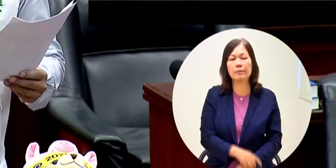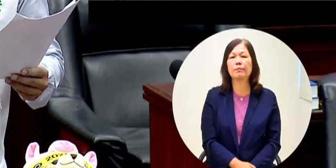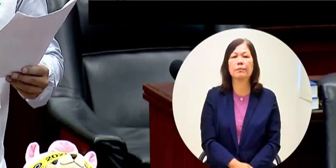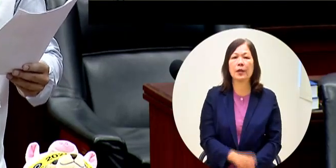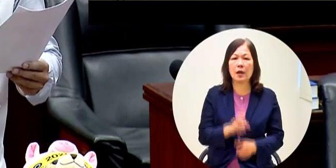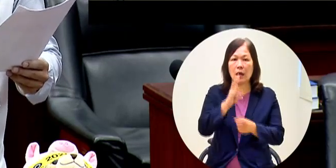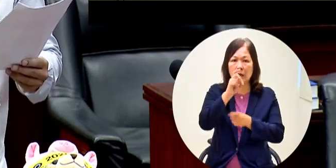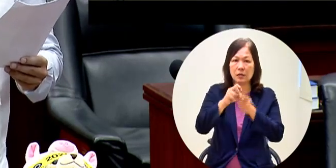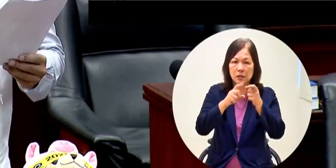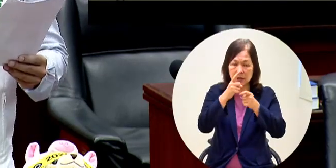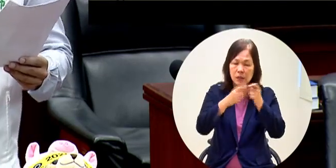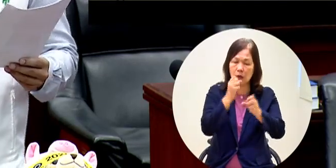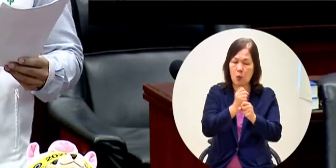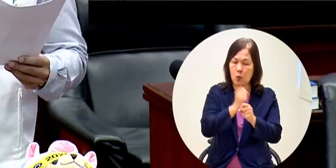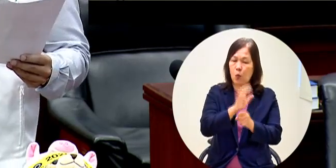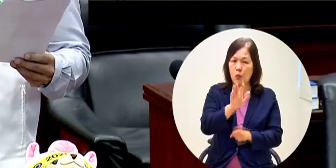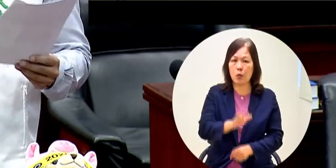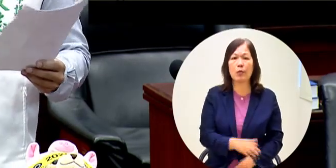均年资21年啦。